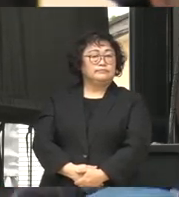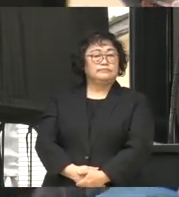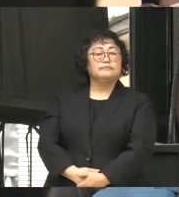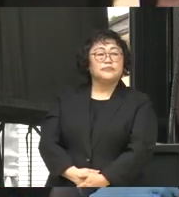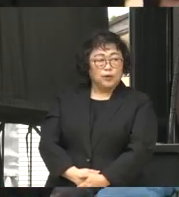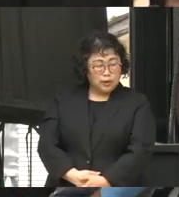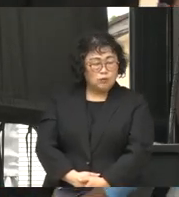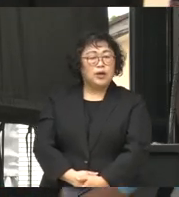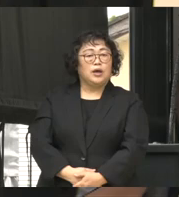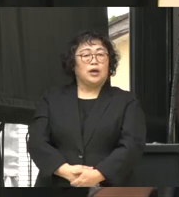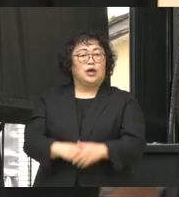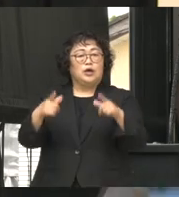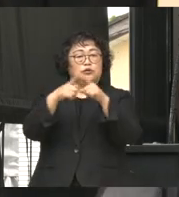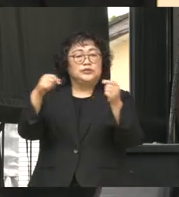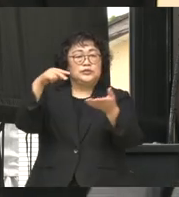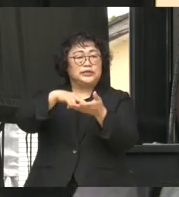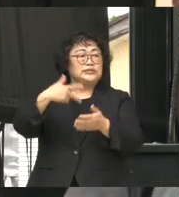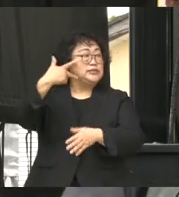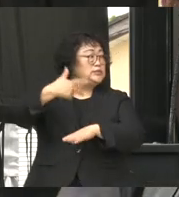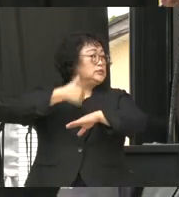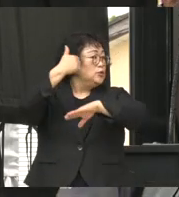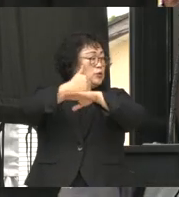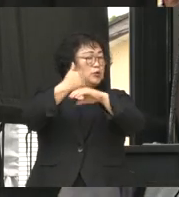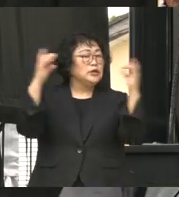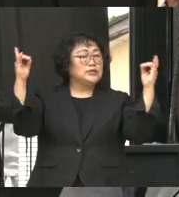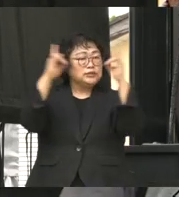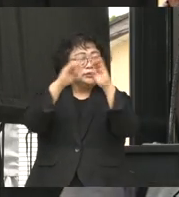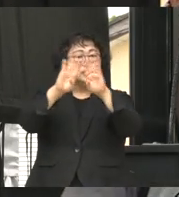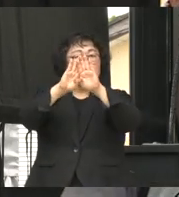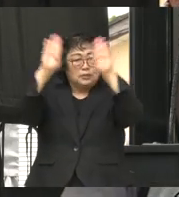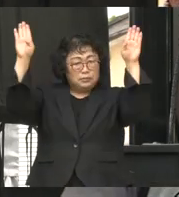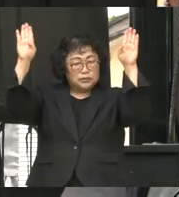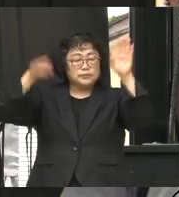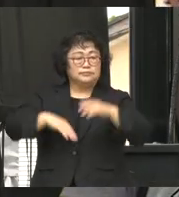それでは国立市のトーチキススタートです。